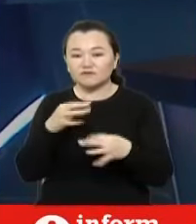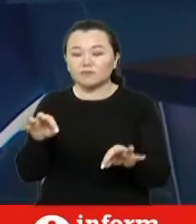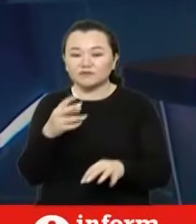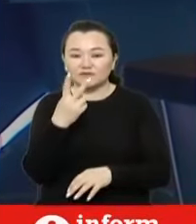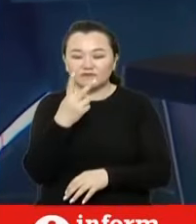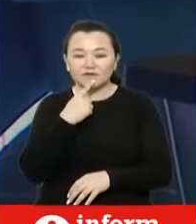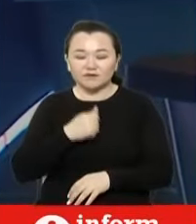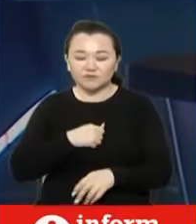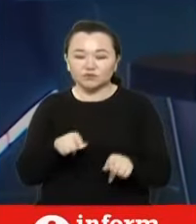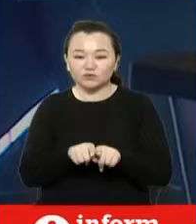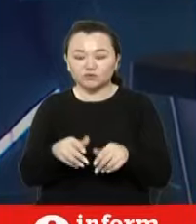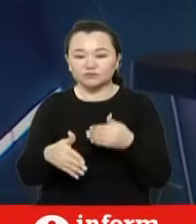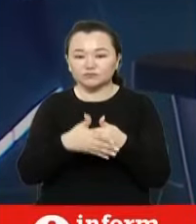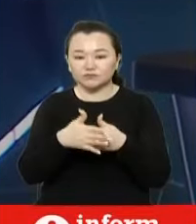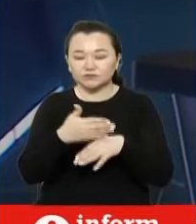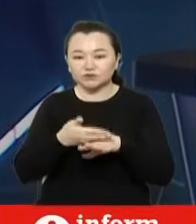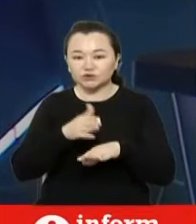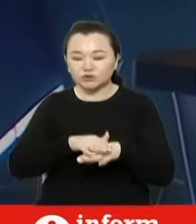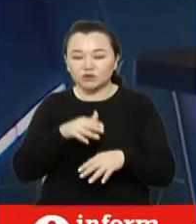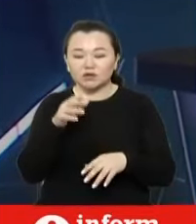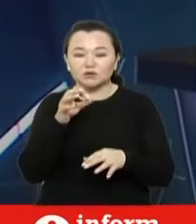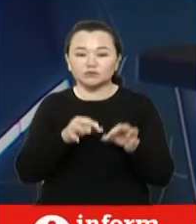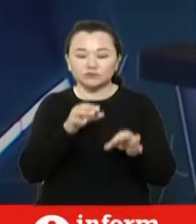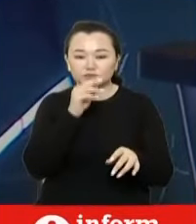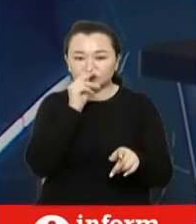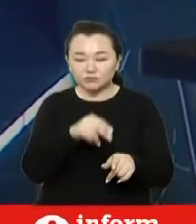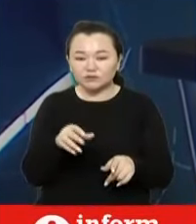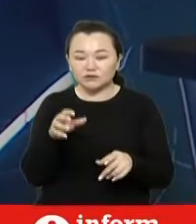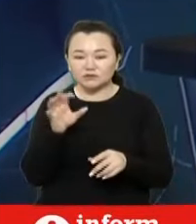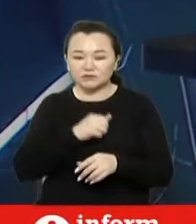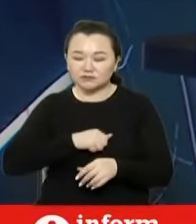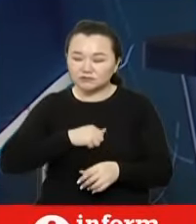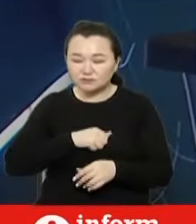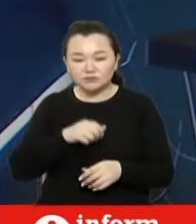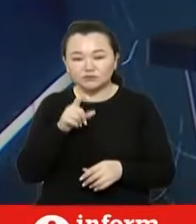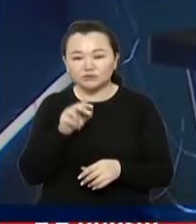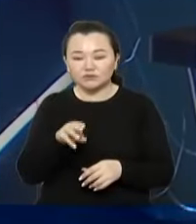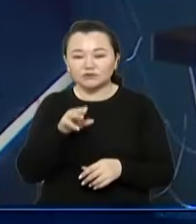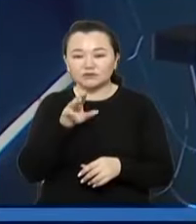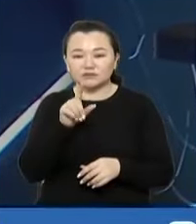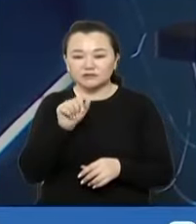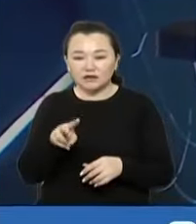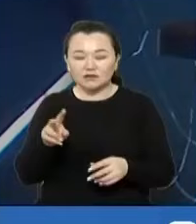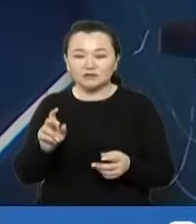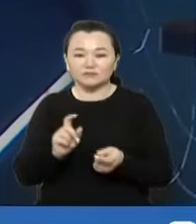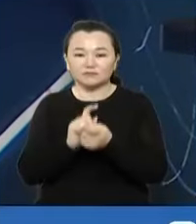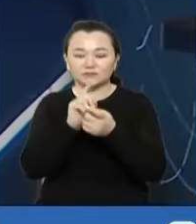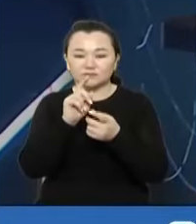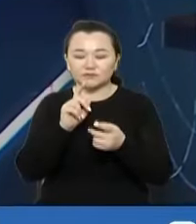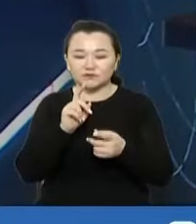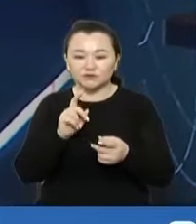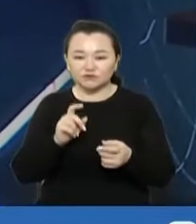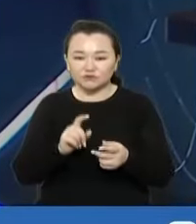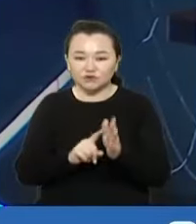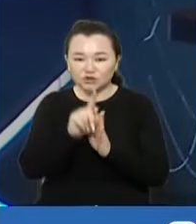екі офицерге де жаза ауырлады. Сотталушылар өзгерген үкімге наразылық білдіріп, сот залын басына көтерді. Толығырақ әріптесім Назерке